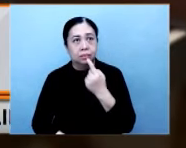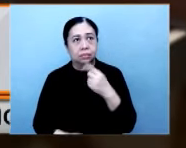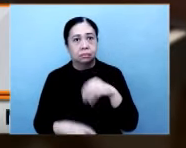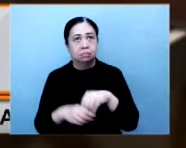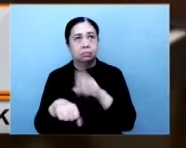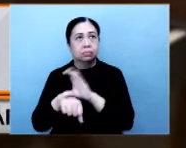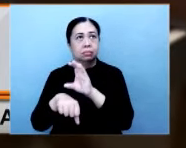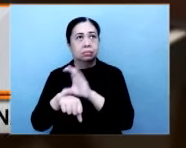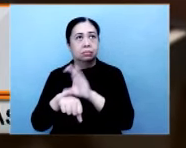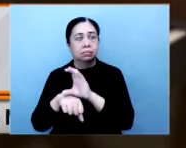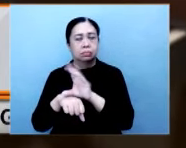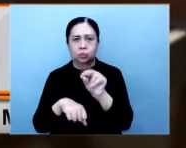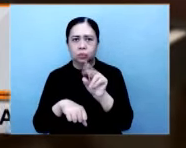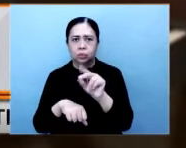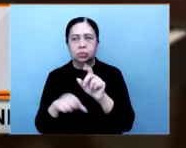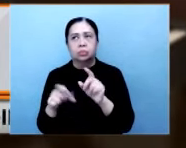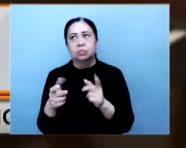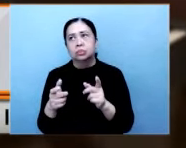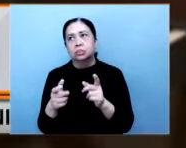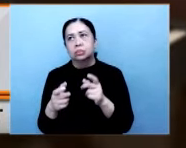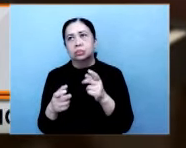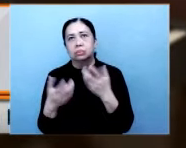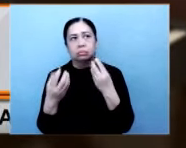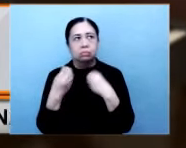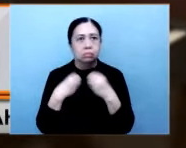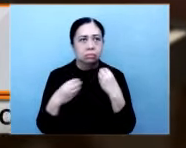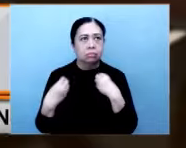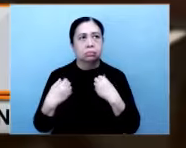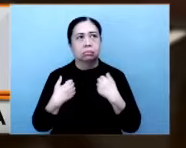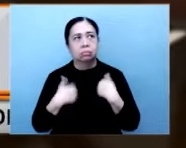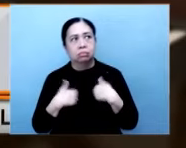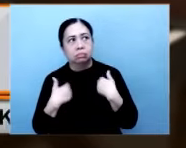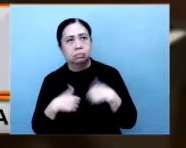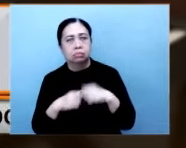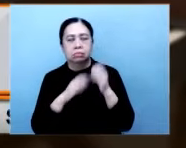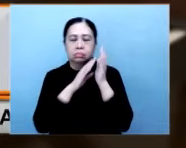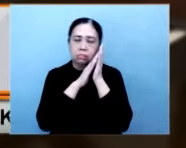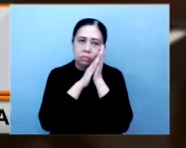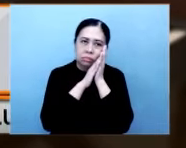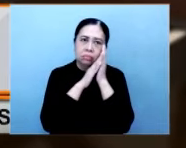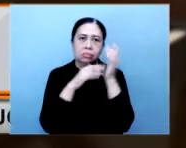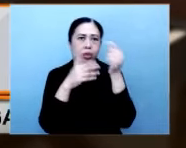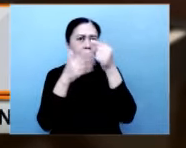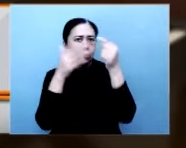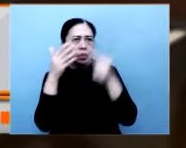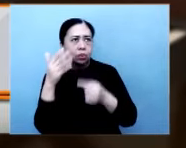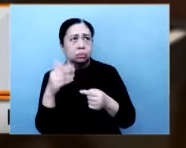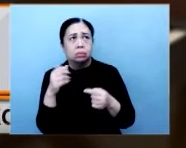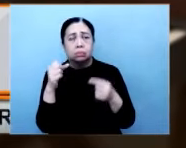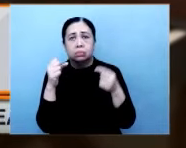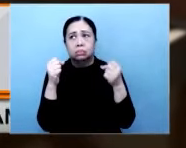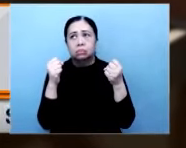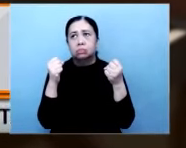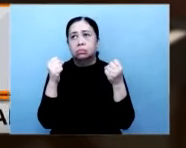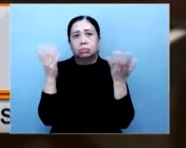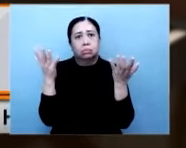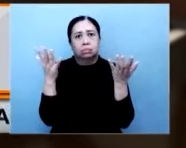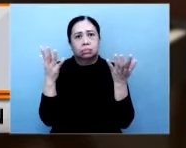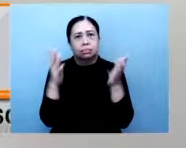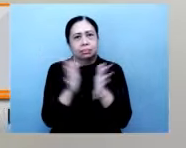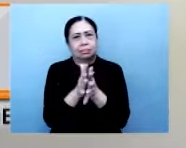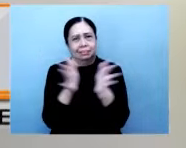eh, kundi yung pagkain mo, pagligo mo, pagtulog mo, etc. So, it expands,